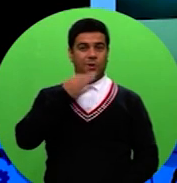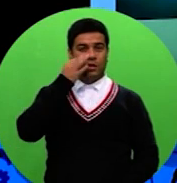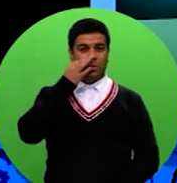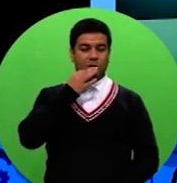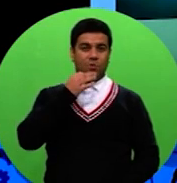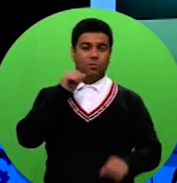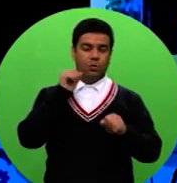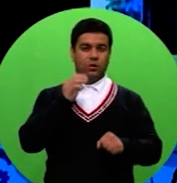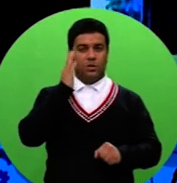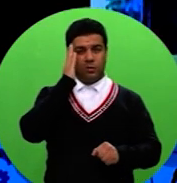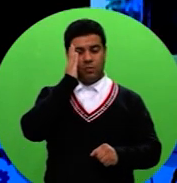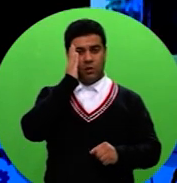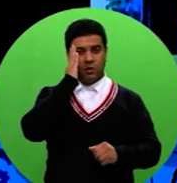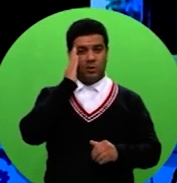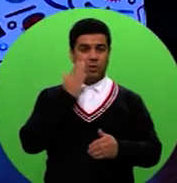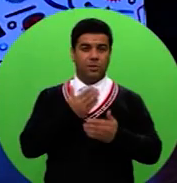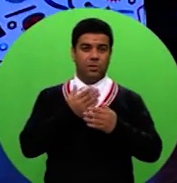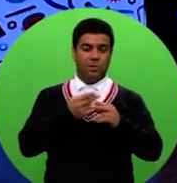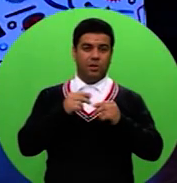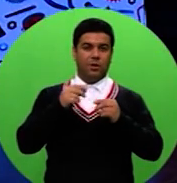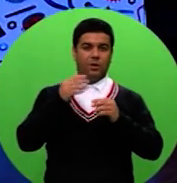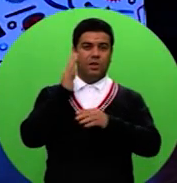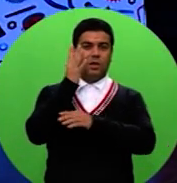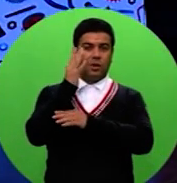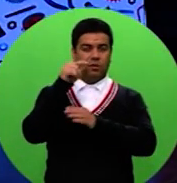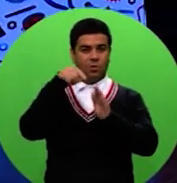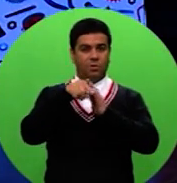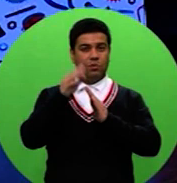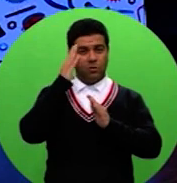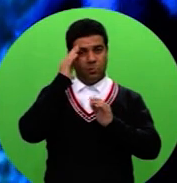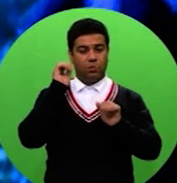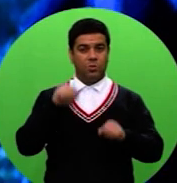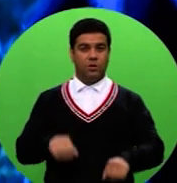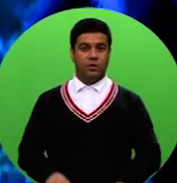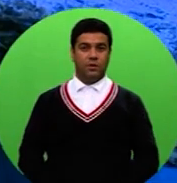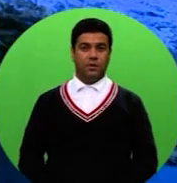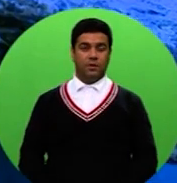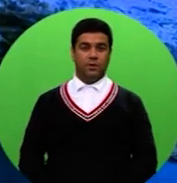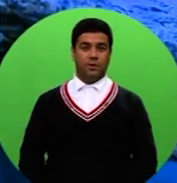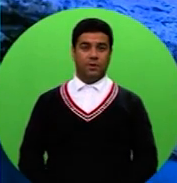Любят лазить и могут даже спать на ветках дерева.